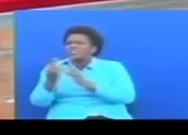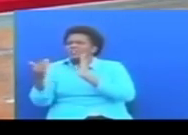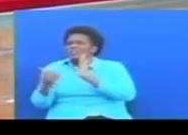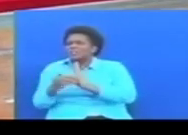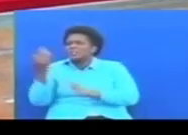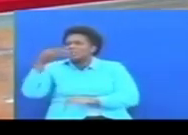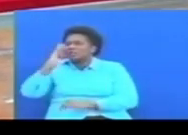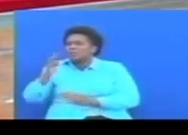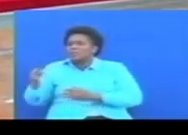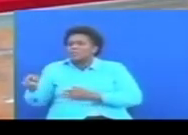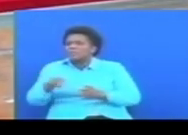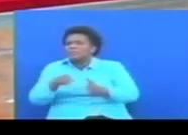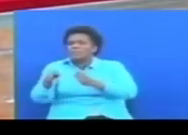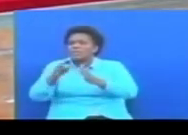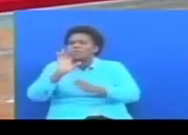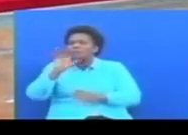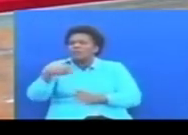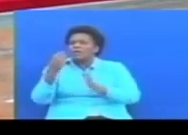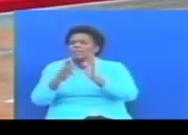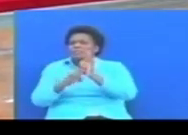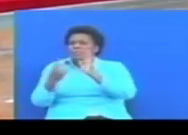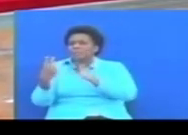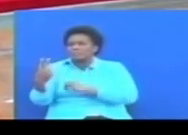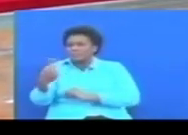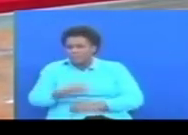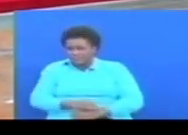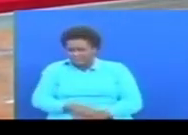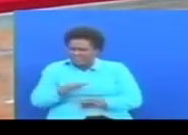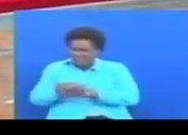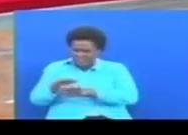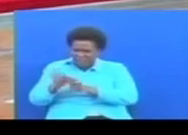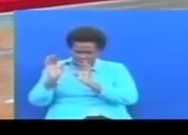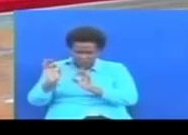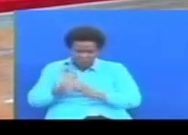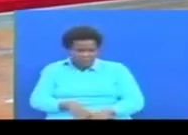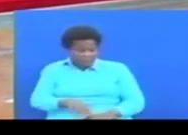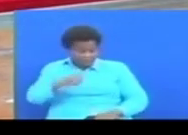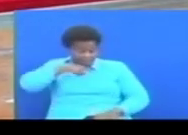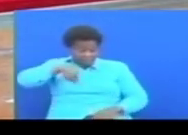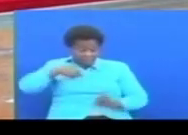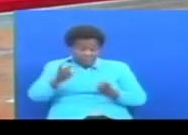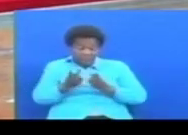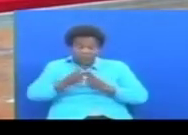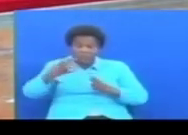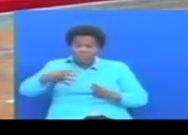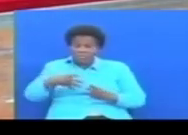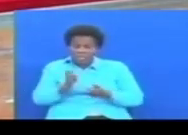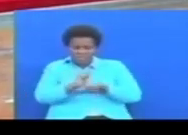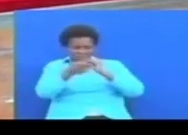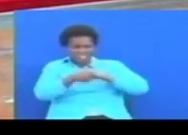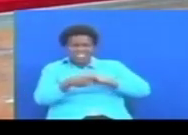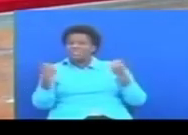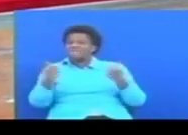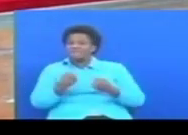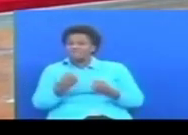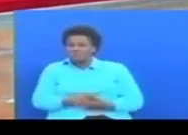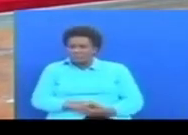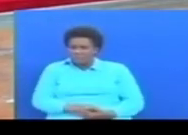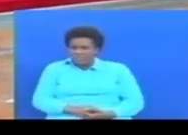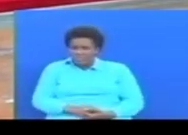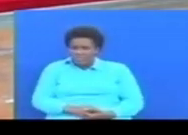mwaka 1982. Na sisi kama wizara hatuwezi kuibadilisha